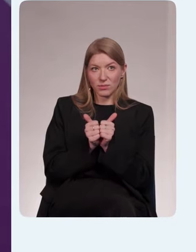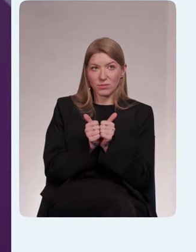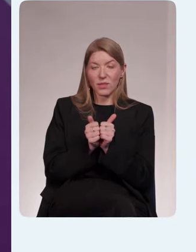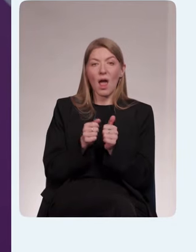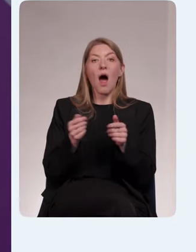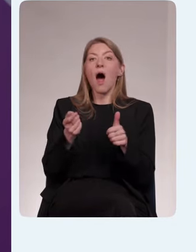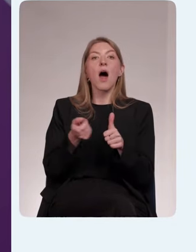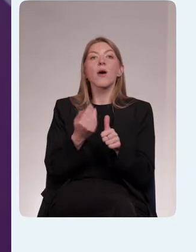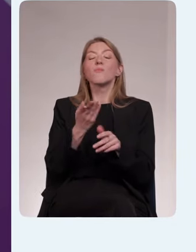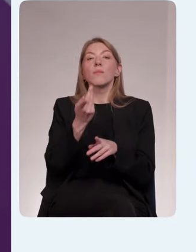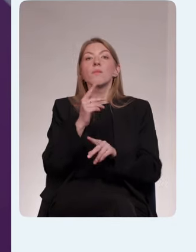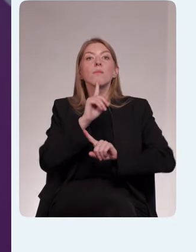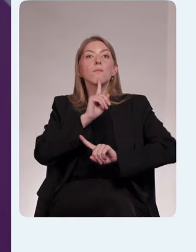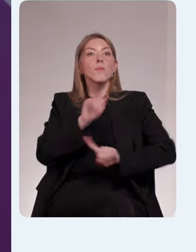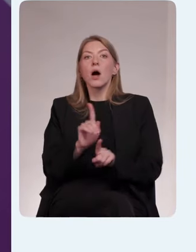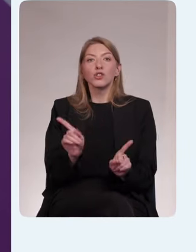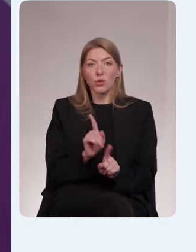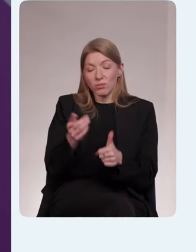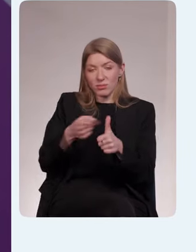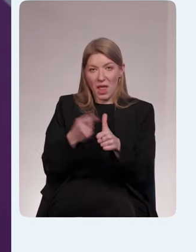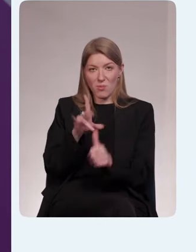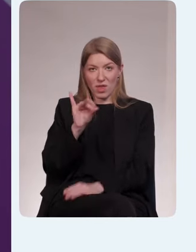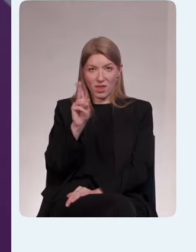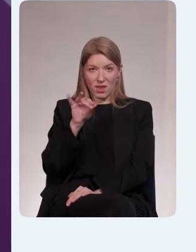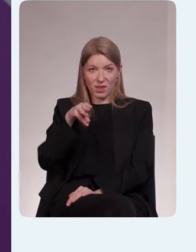Оправдал свое имя, кстати, потом.